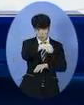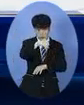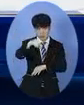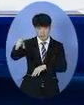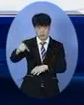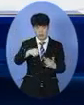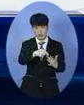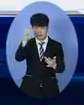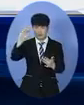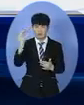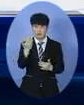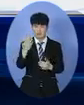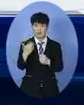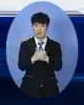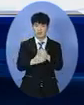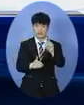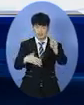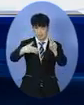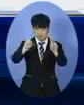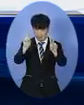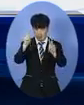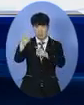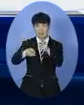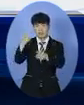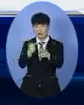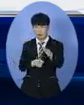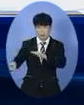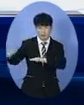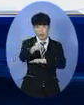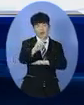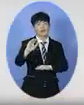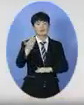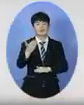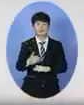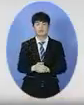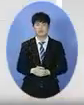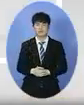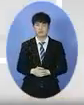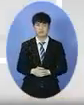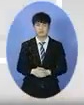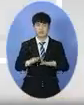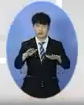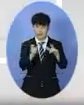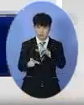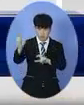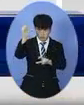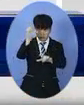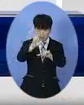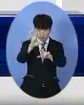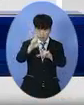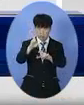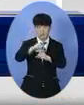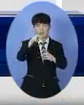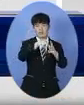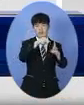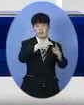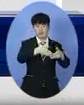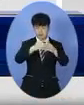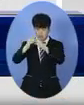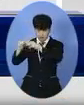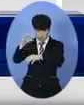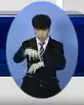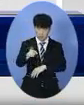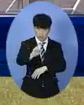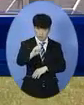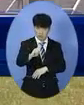천안이 명실상부한 2차전지 메카로 자리매김하게 됐습니다. 이번에 추가로 유치 이전하게 된